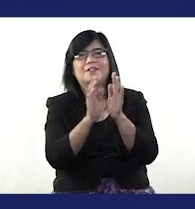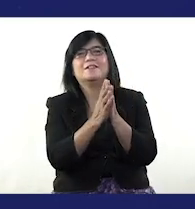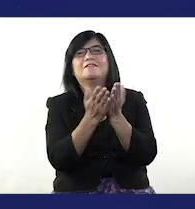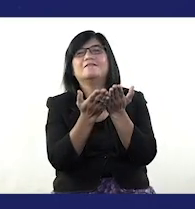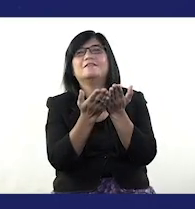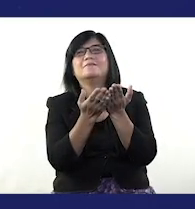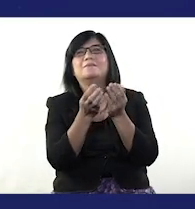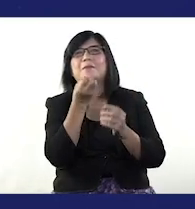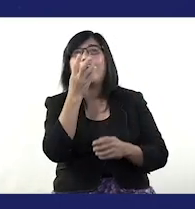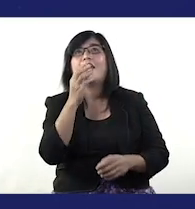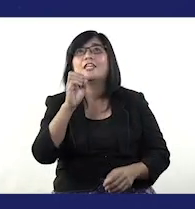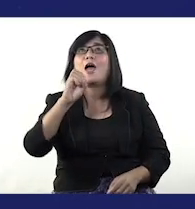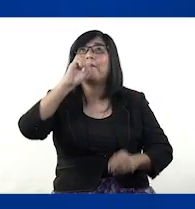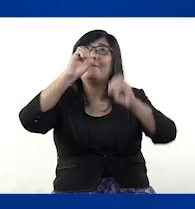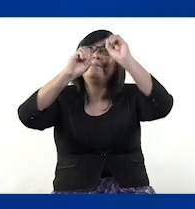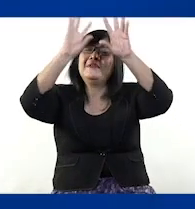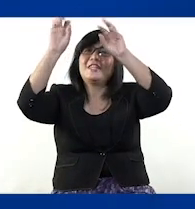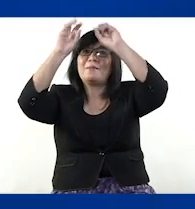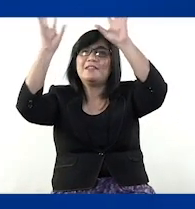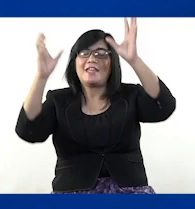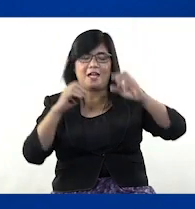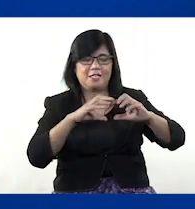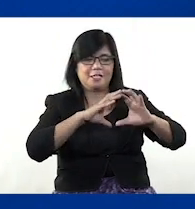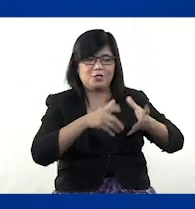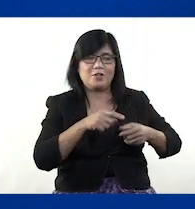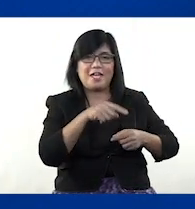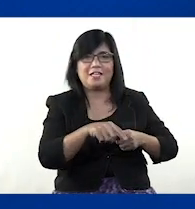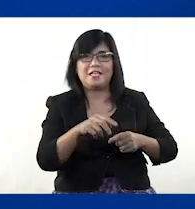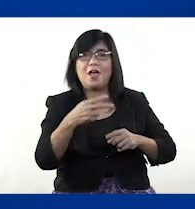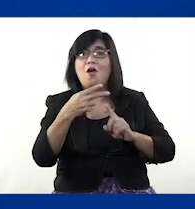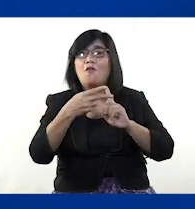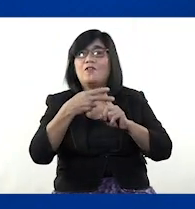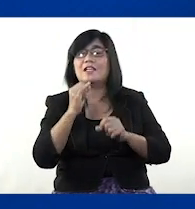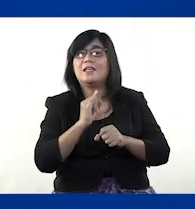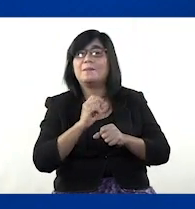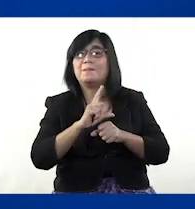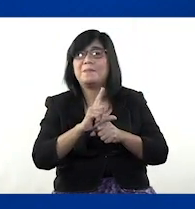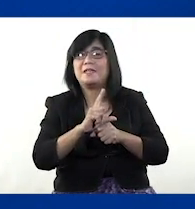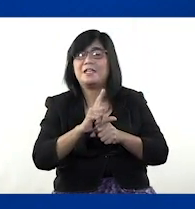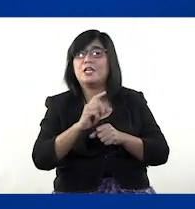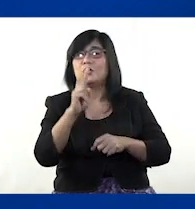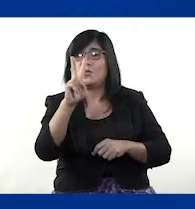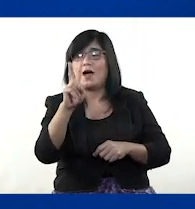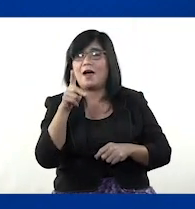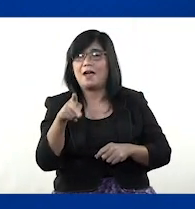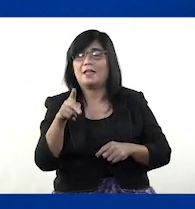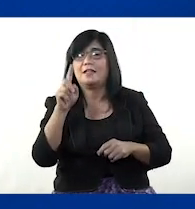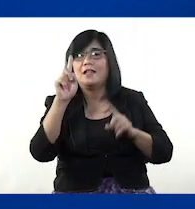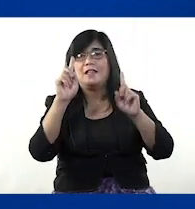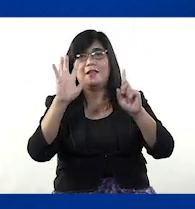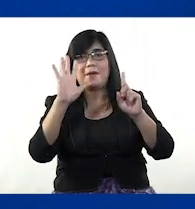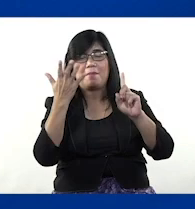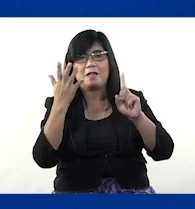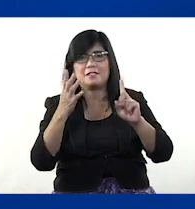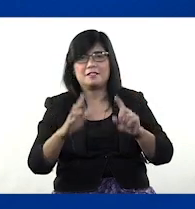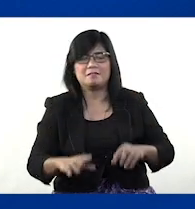di dunia ini mau coba lihat ini Hai filipi 2 ayat 15 Swag kamu tiada berakhir dan Tiada bernoda kalau dunia